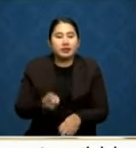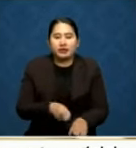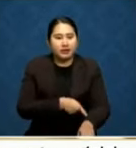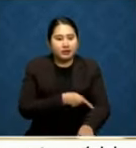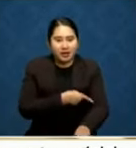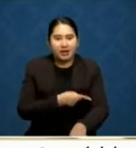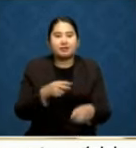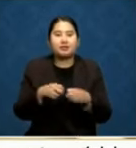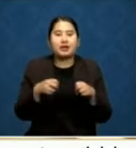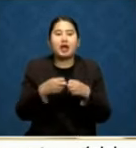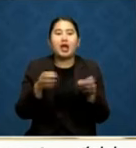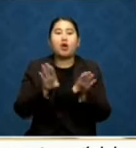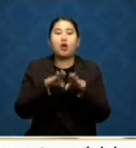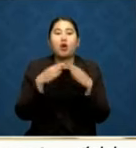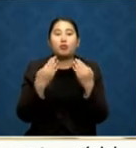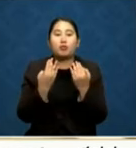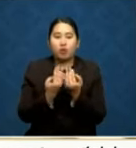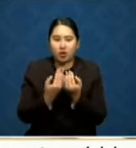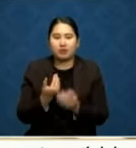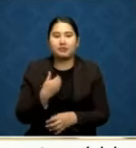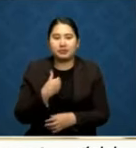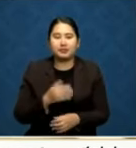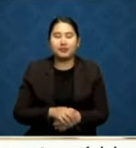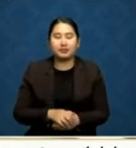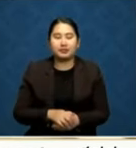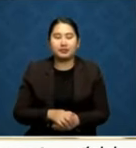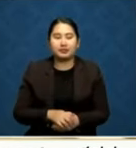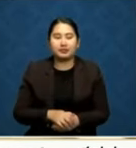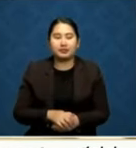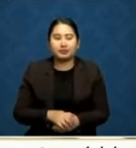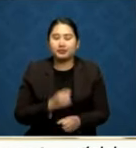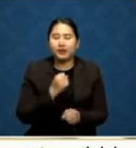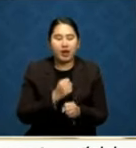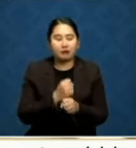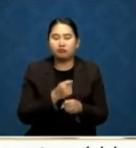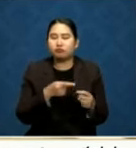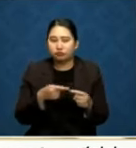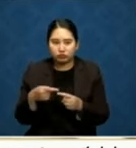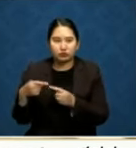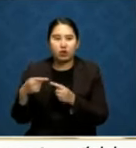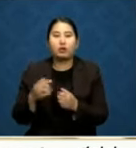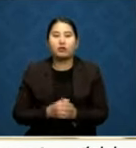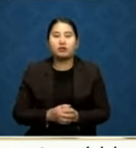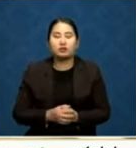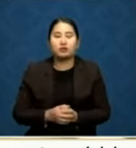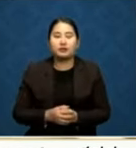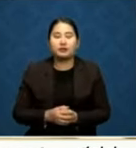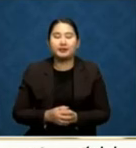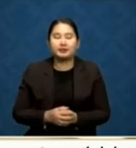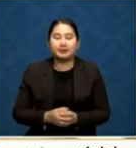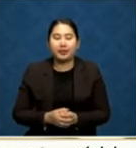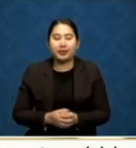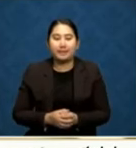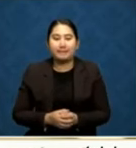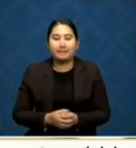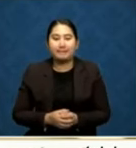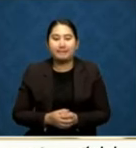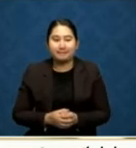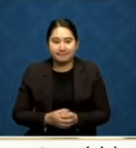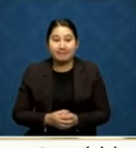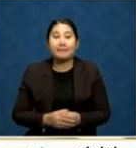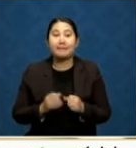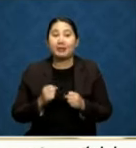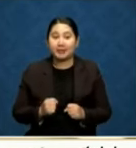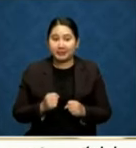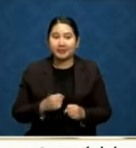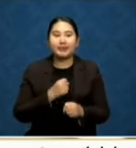อนของพี่น้ประชาชนท่านครับ ท่านทำต่อไป และอีกเรื่องนึง ท่านก็กล